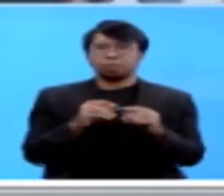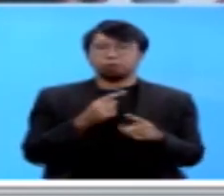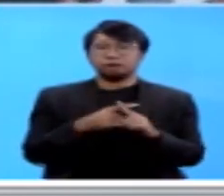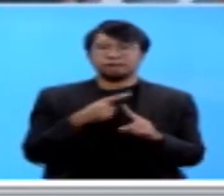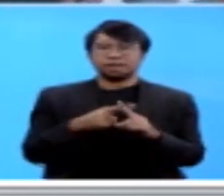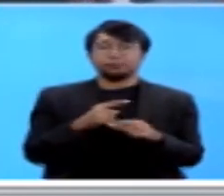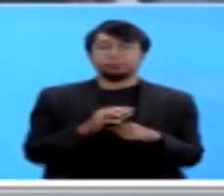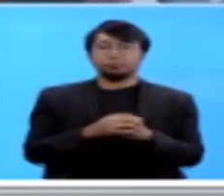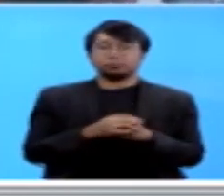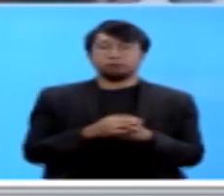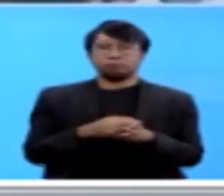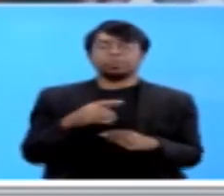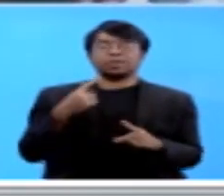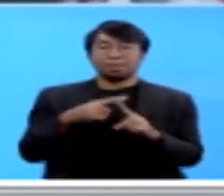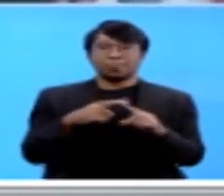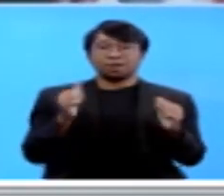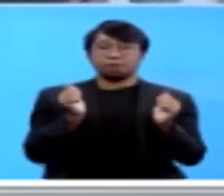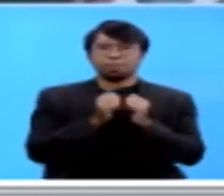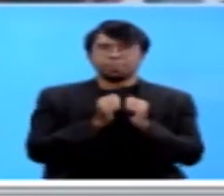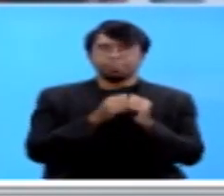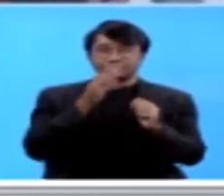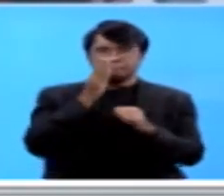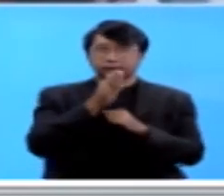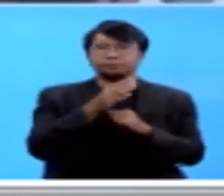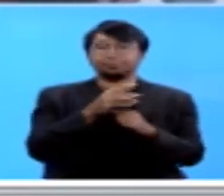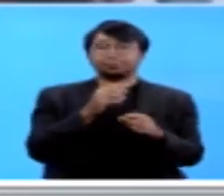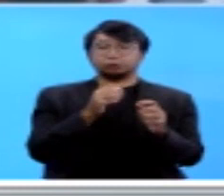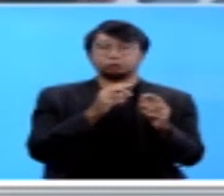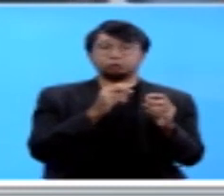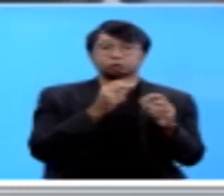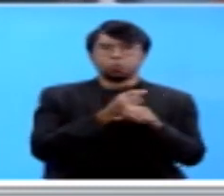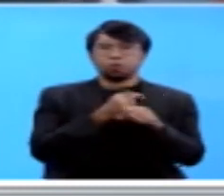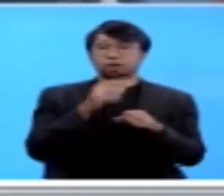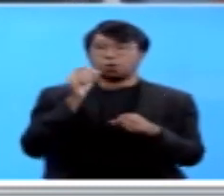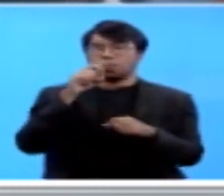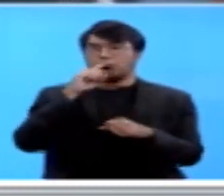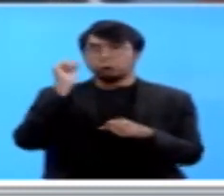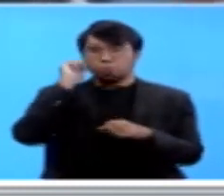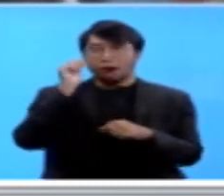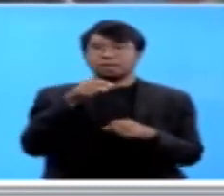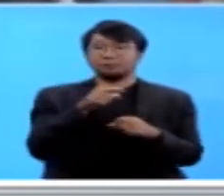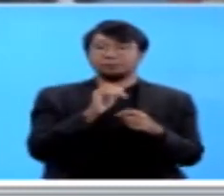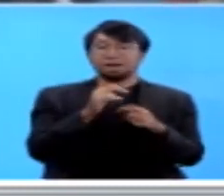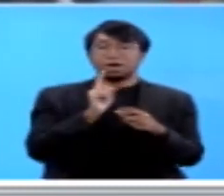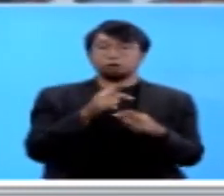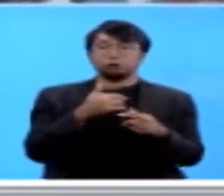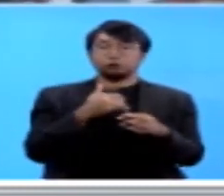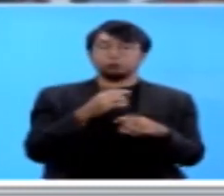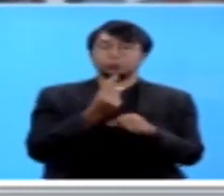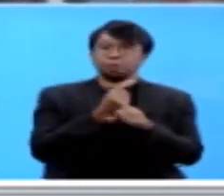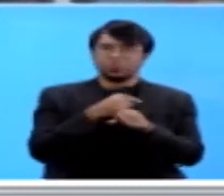Jadi antara guru, orang tua. Jadi kalau misalnya terjadi peristiwa ini, maka apa yang boleh dilakukan oleh guru itu